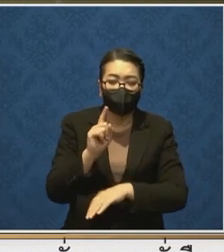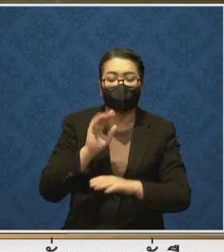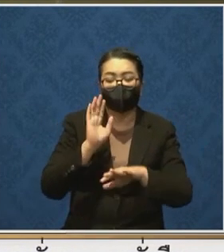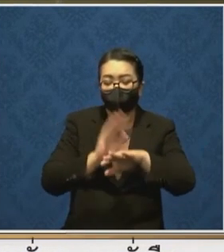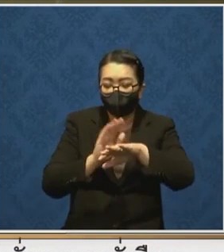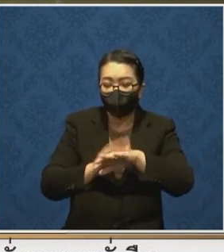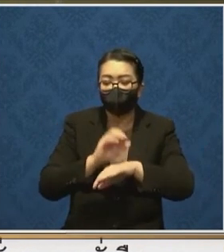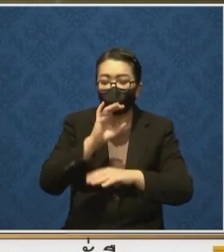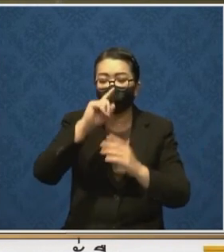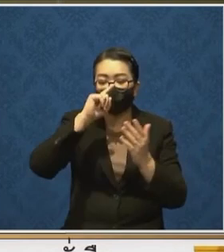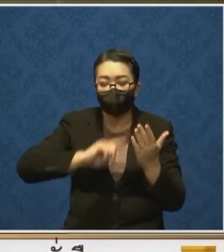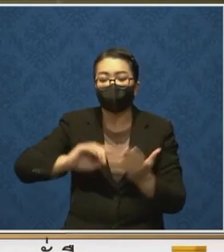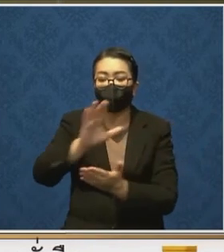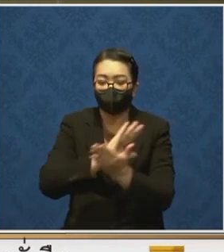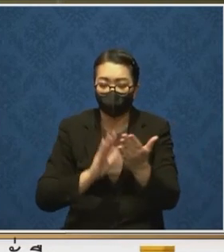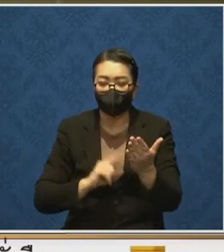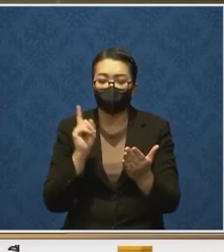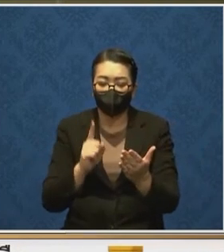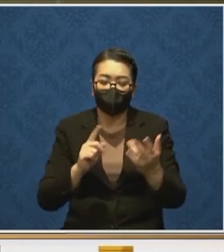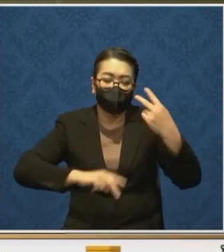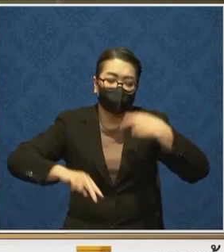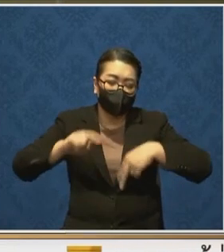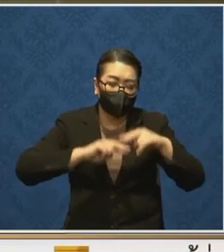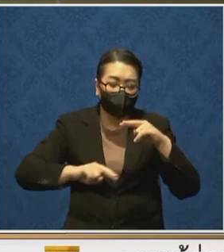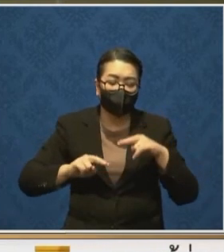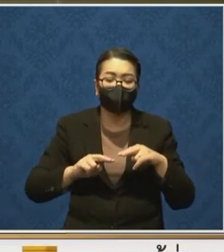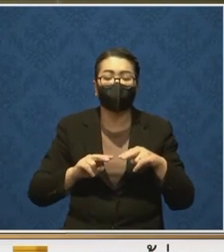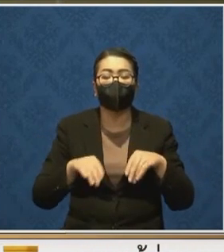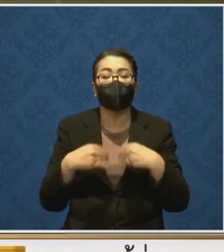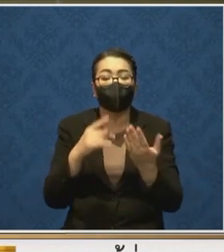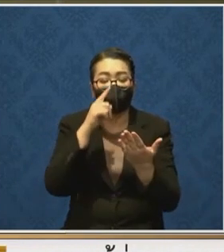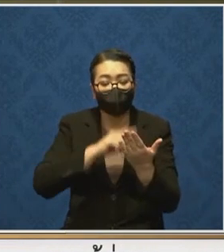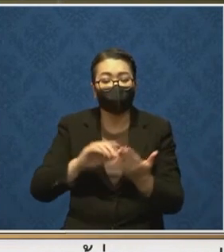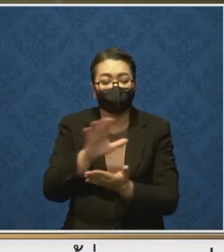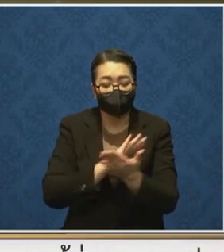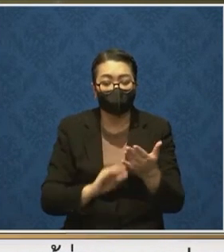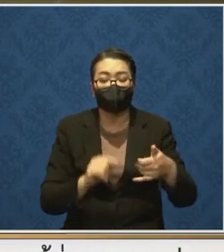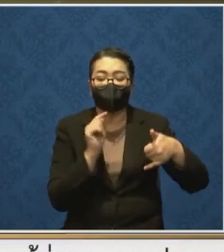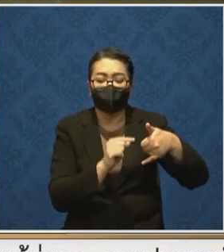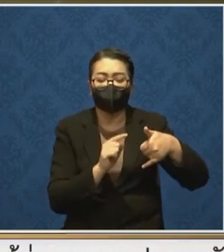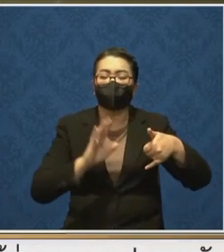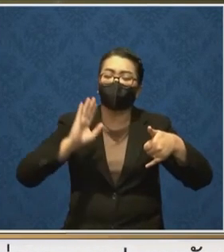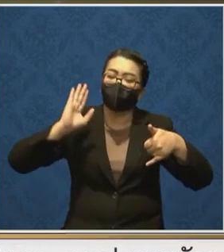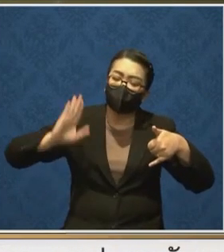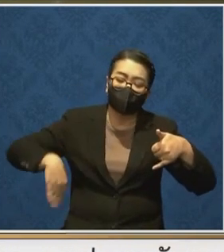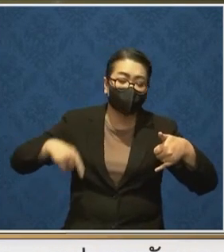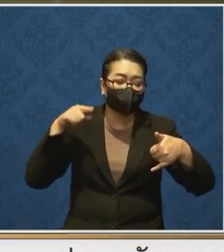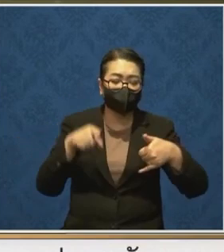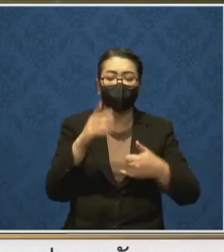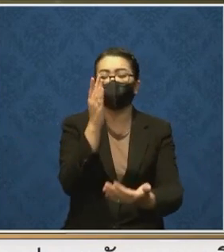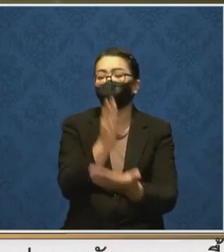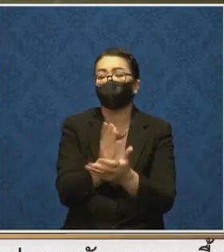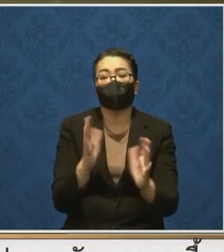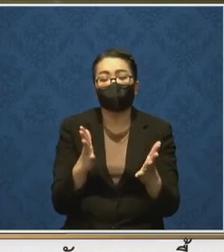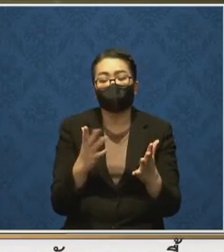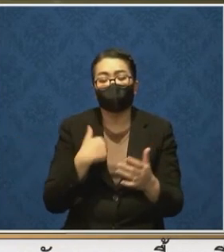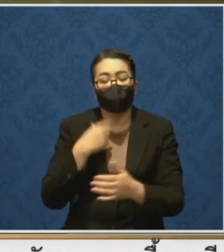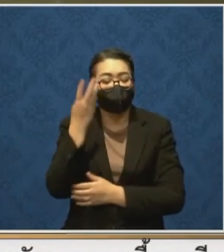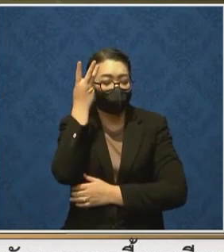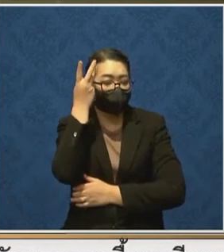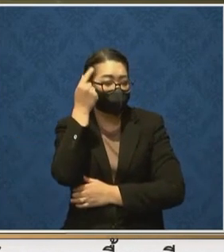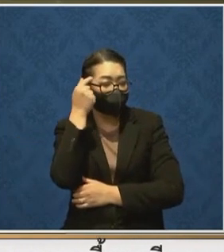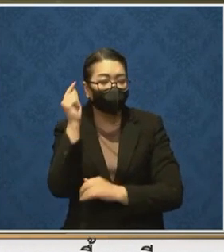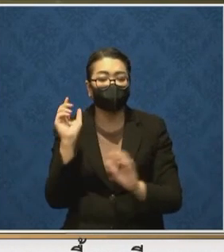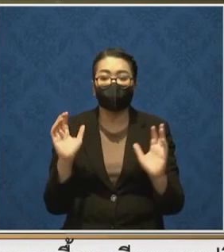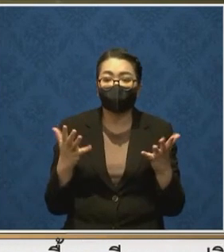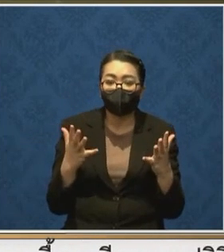ศชาติอย่ถงที่สุดการที่ผเอกประยุติดำเิการด้ความชักช้าไม่เร็งรีบขาดความรอบขอบแล